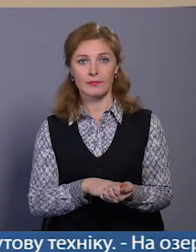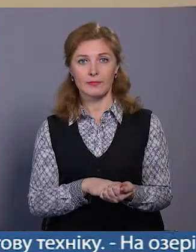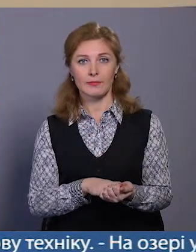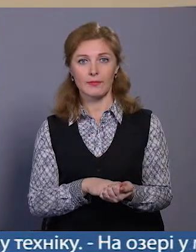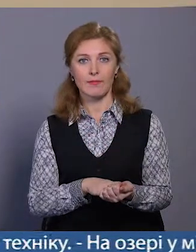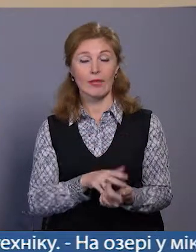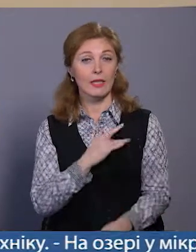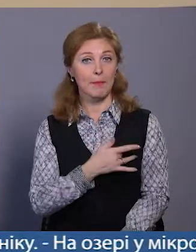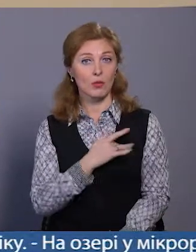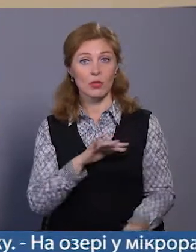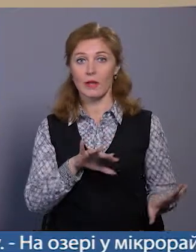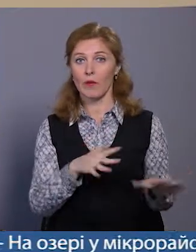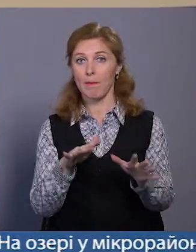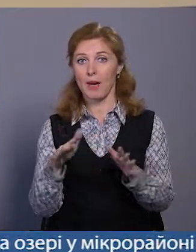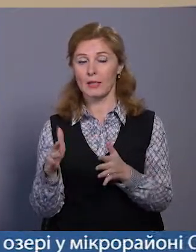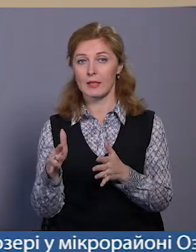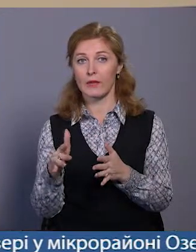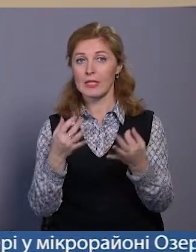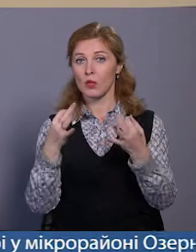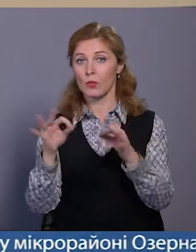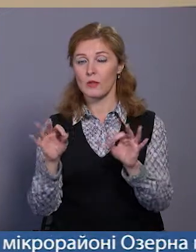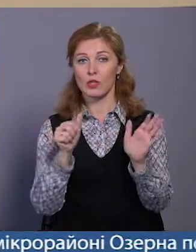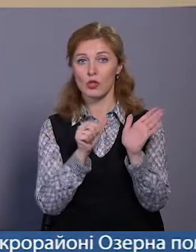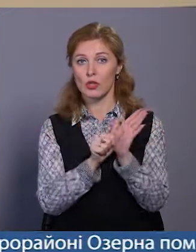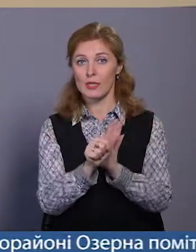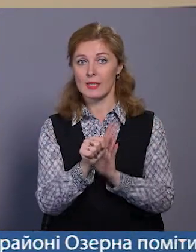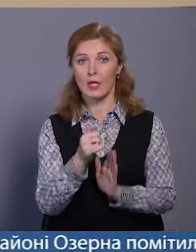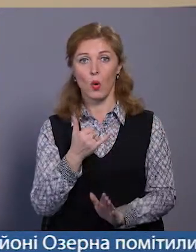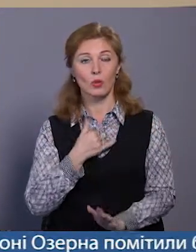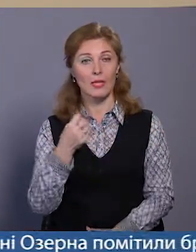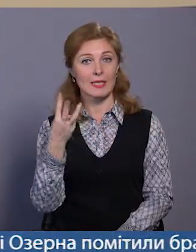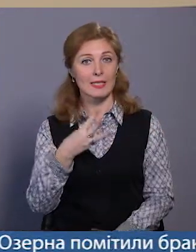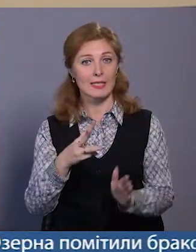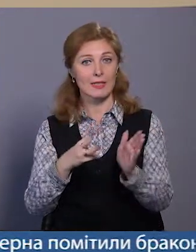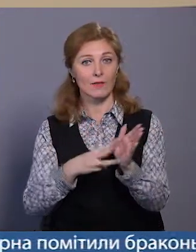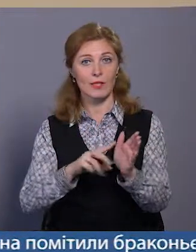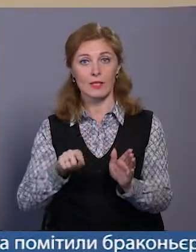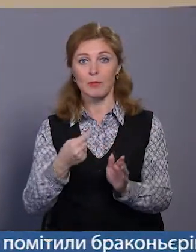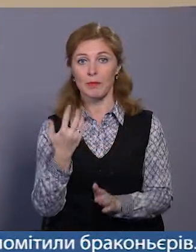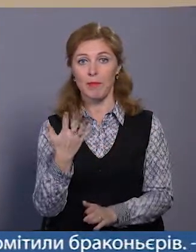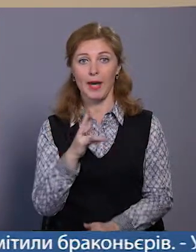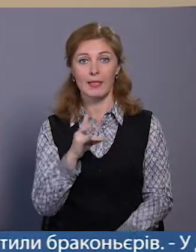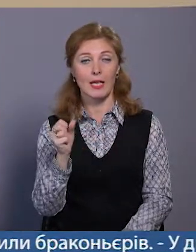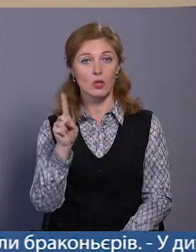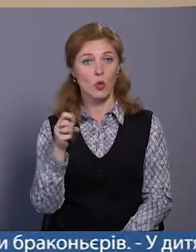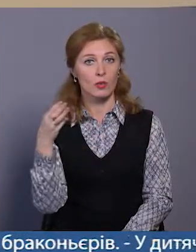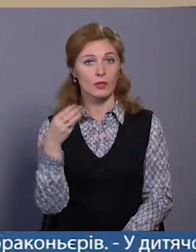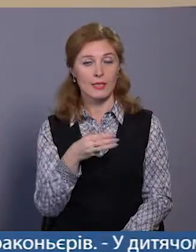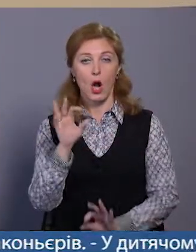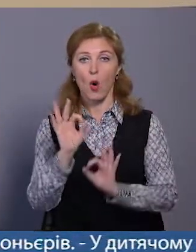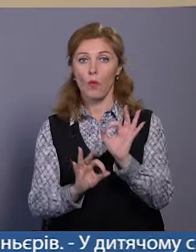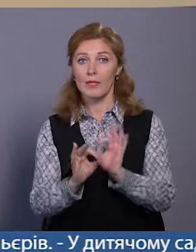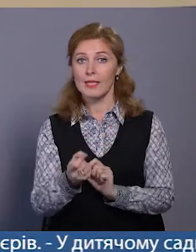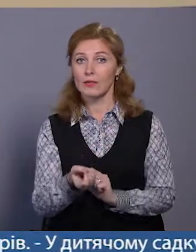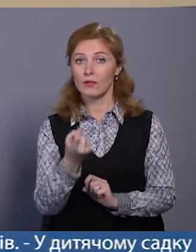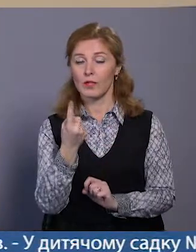та підозрілих випадків з допустимих 60 у нас 38,5 на 100 тисяч. Коефіцієнт